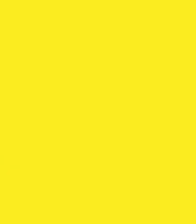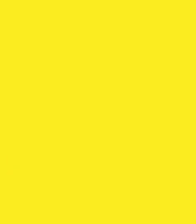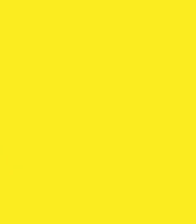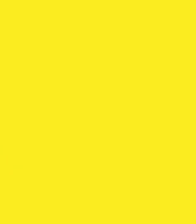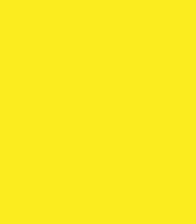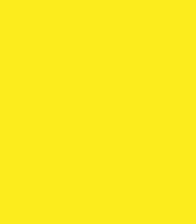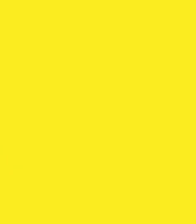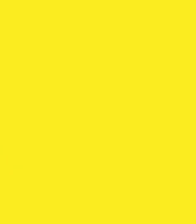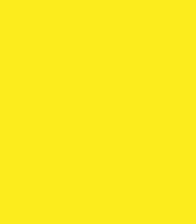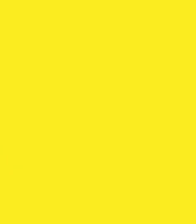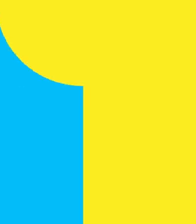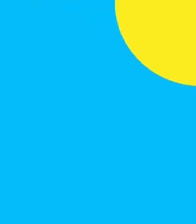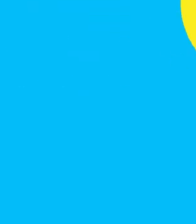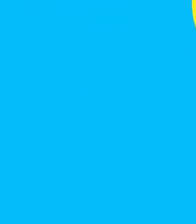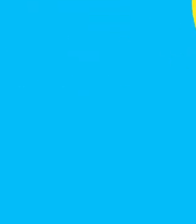Дякую за перегляд!